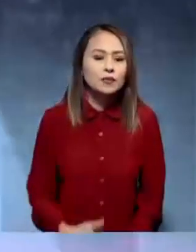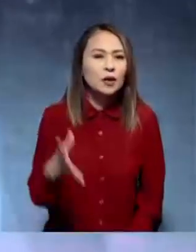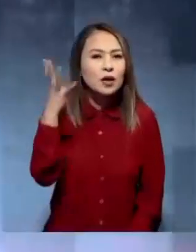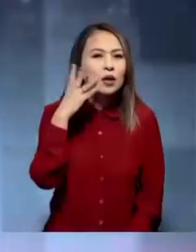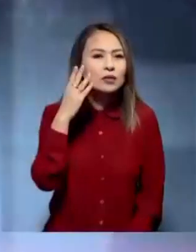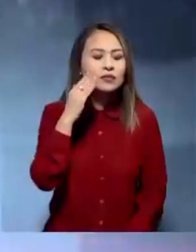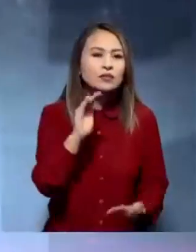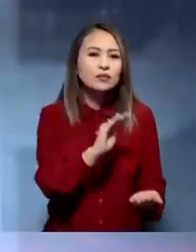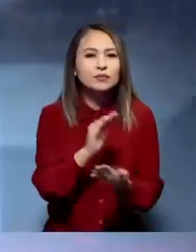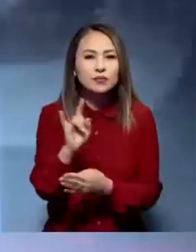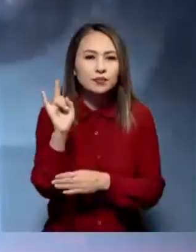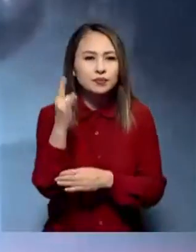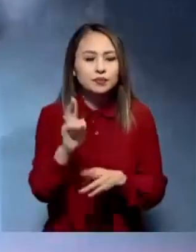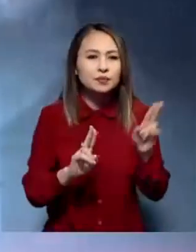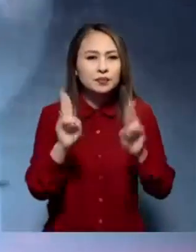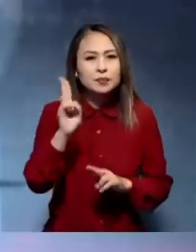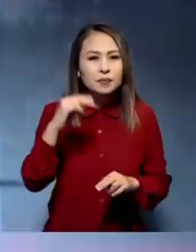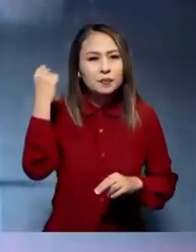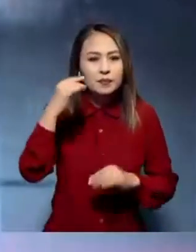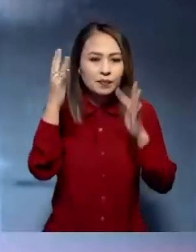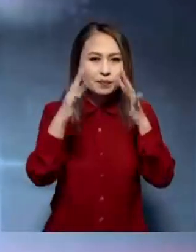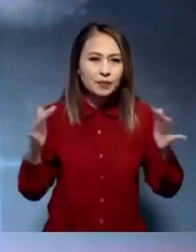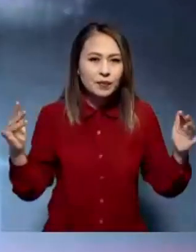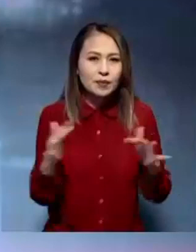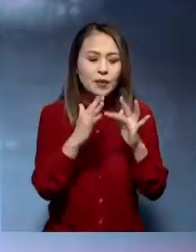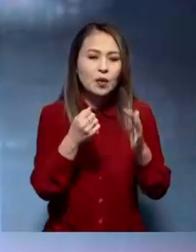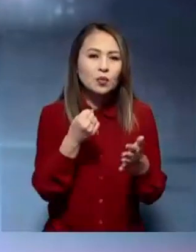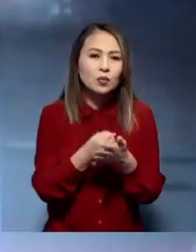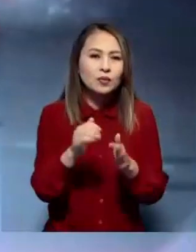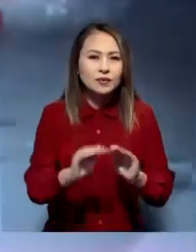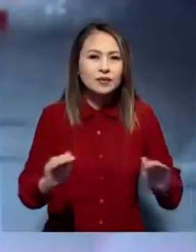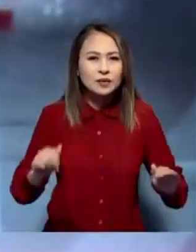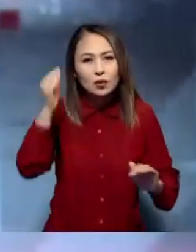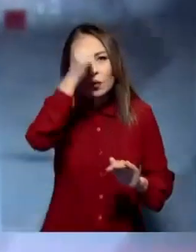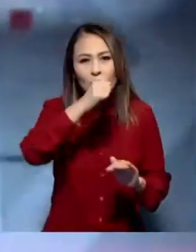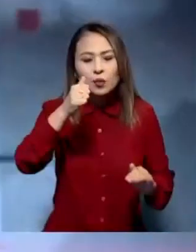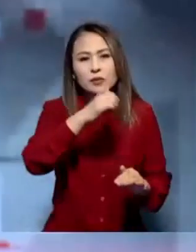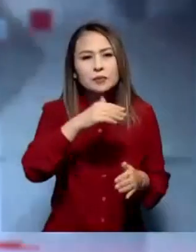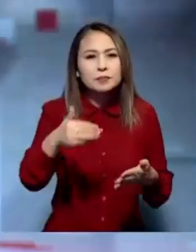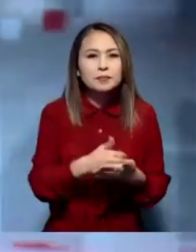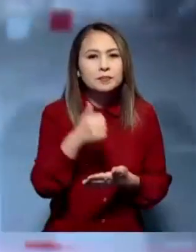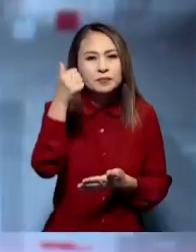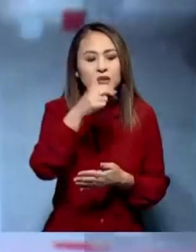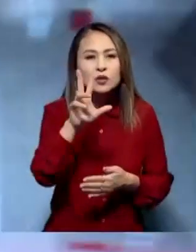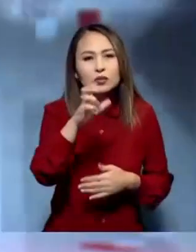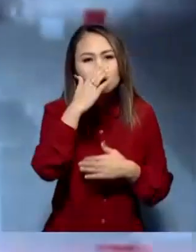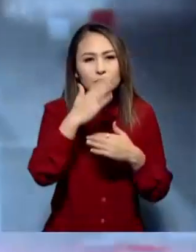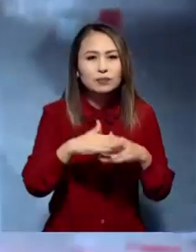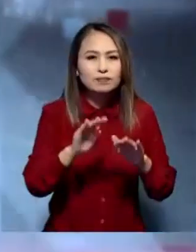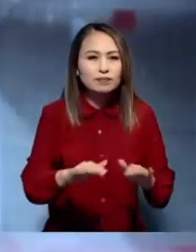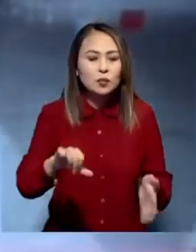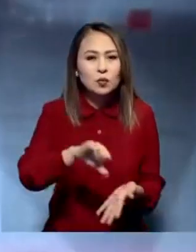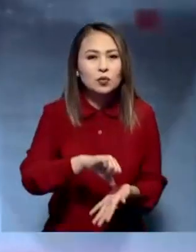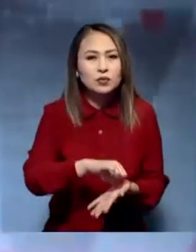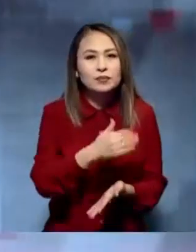Алматылық кішкентайлар дәстүрлі президент шыршасына келді. Балалар жылы аясында ұйымдастырылған жаңа жылдық мерекеге 300-ге жуық бүлдіршін